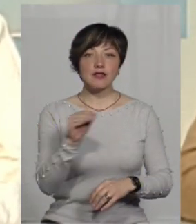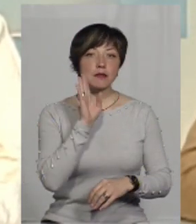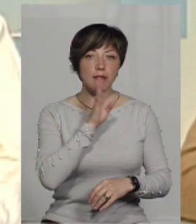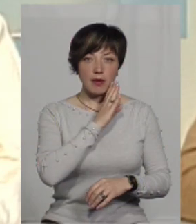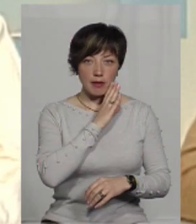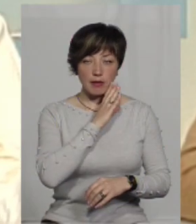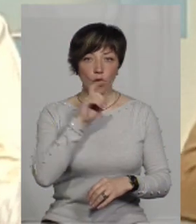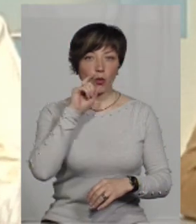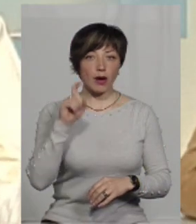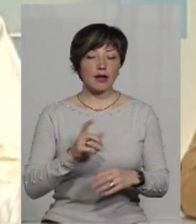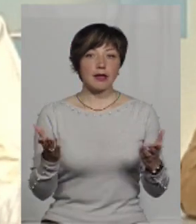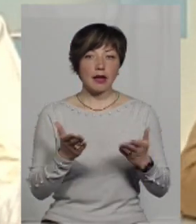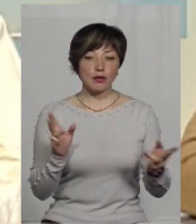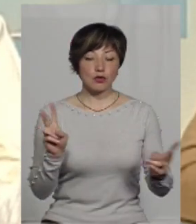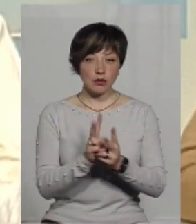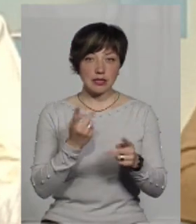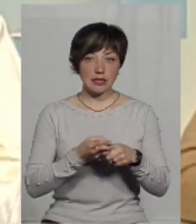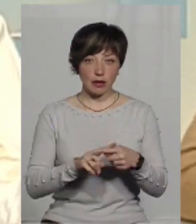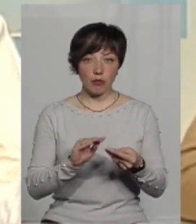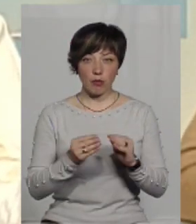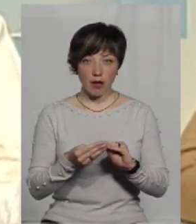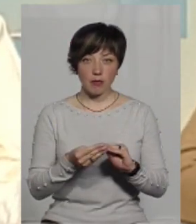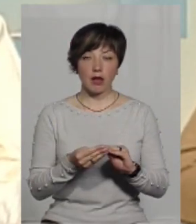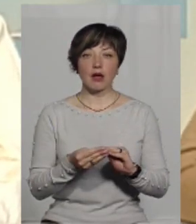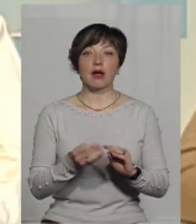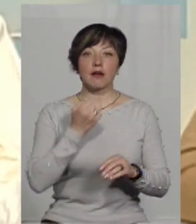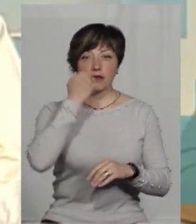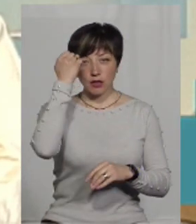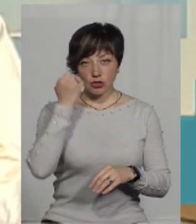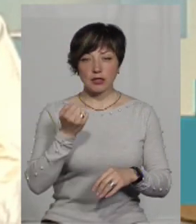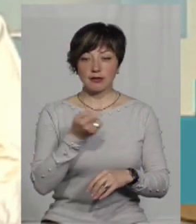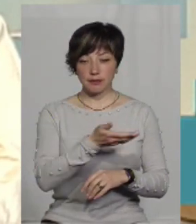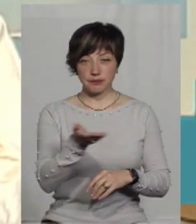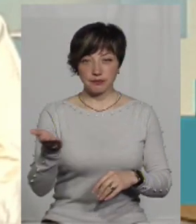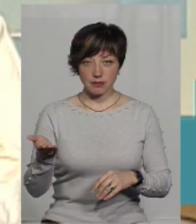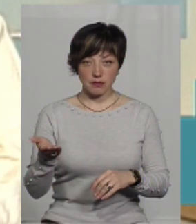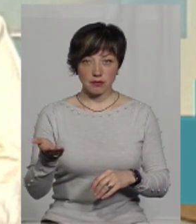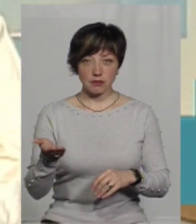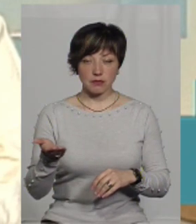мами України, які стикнулися з цією проблемою, їм дуже вдячні,